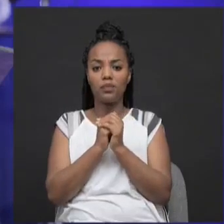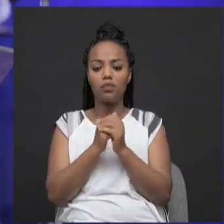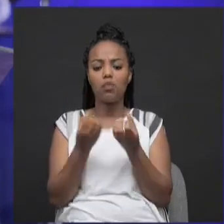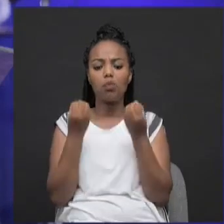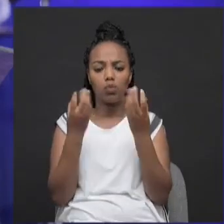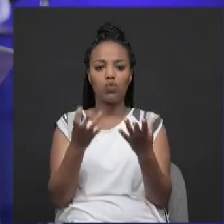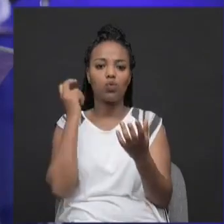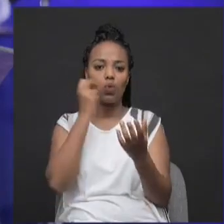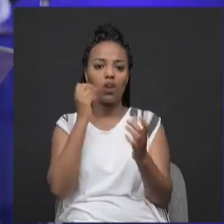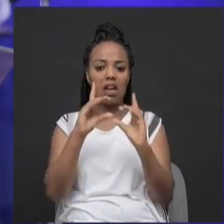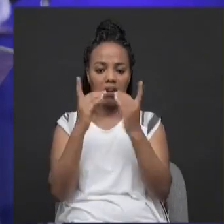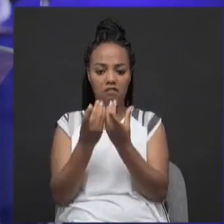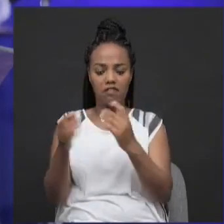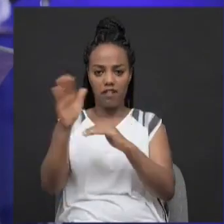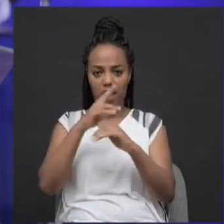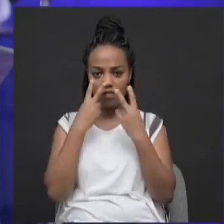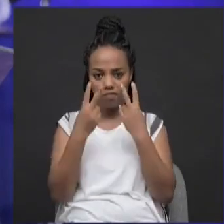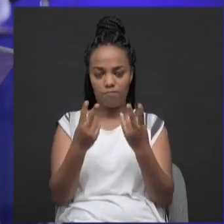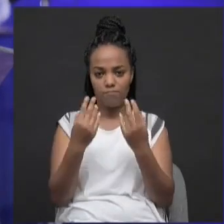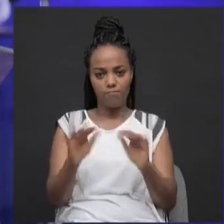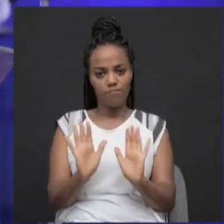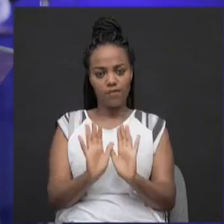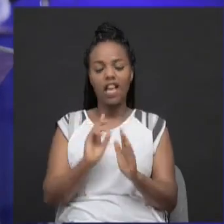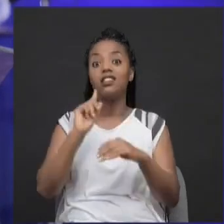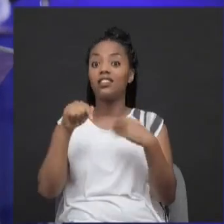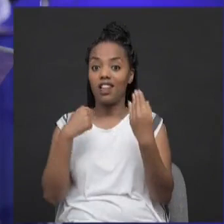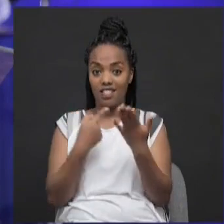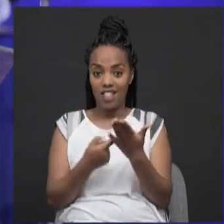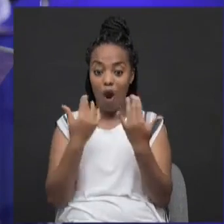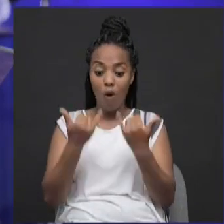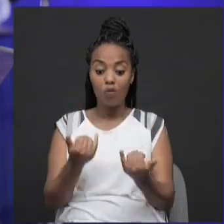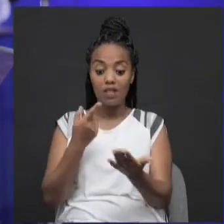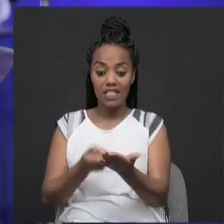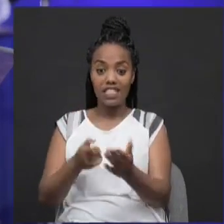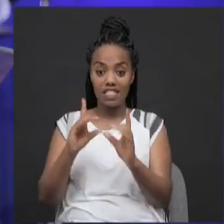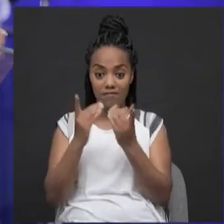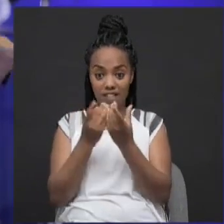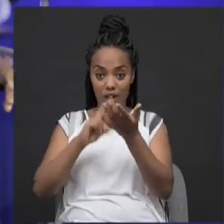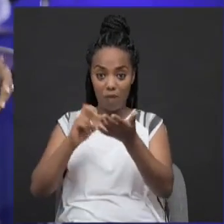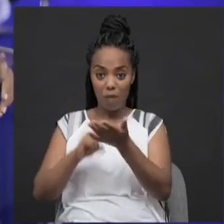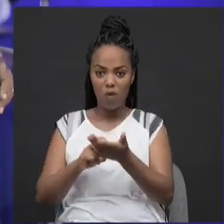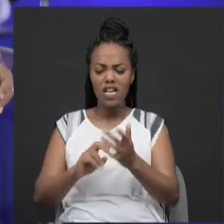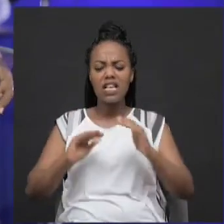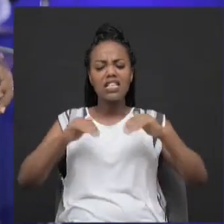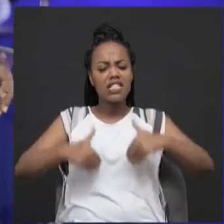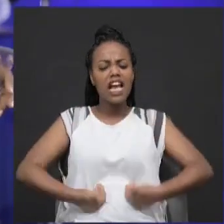በብዙ የወንጌላት ክፍል ላይ እንመለከታለን። ስለዚህ አሁን በዚህ ስፍራ ላይ